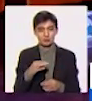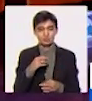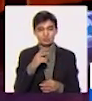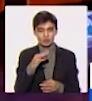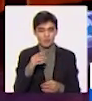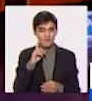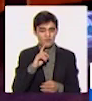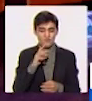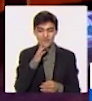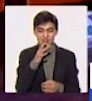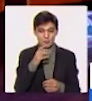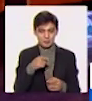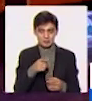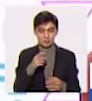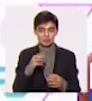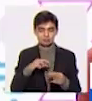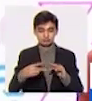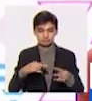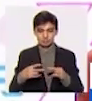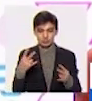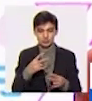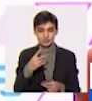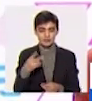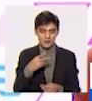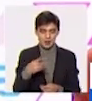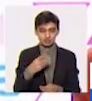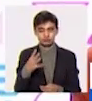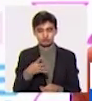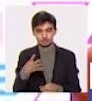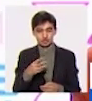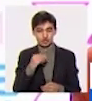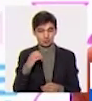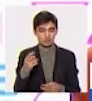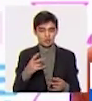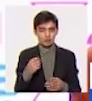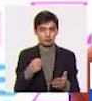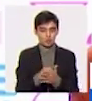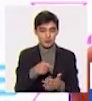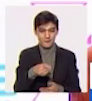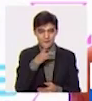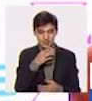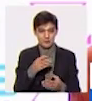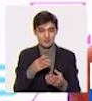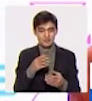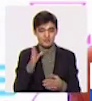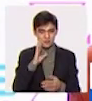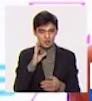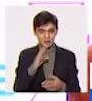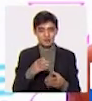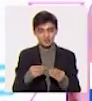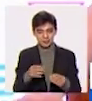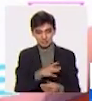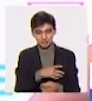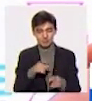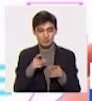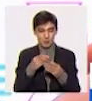но время. Это в первую очередь время от 2-4 часов. Если до этого времени оно увлажненное, уже недействительно.